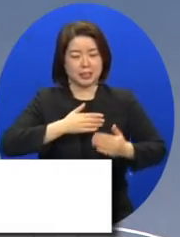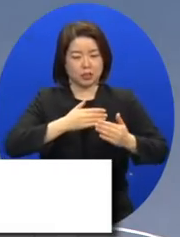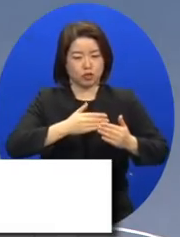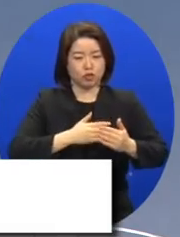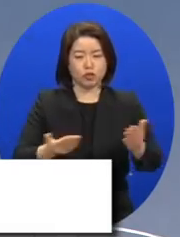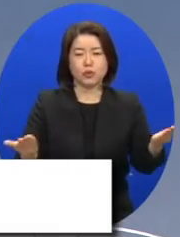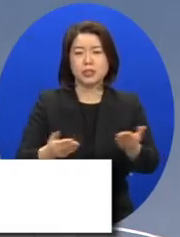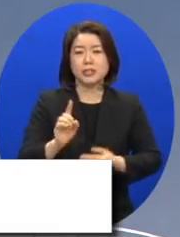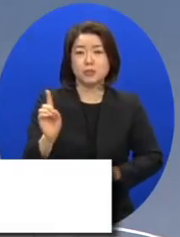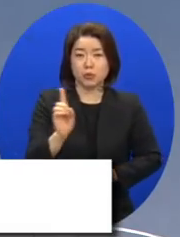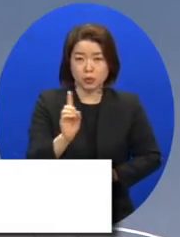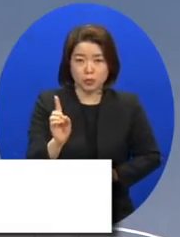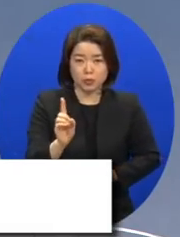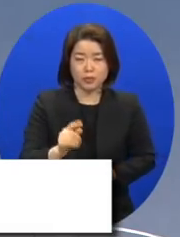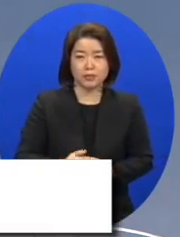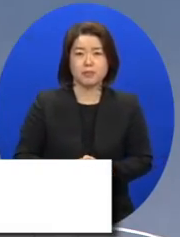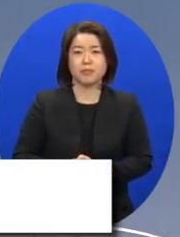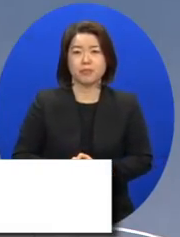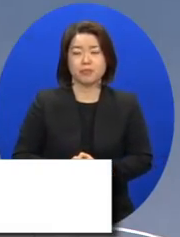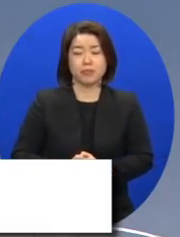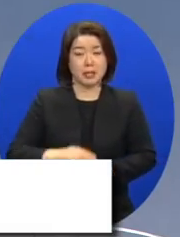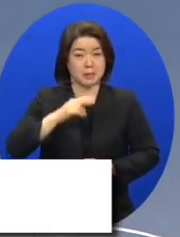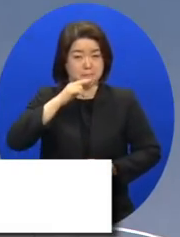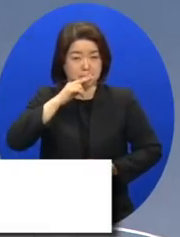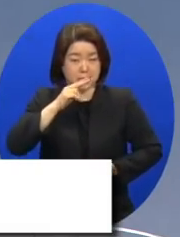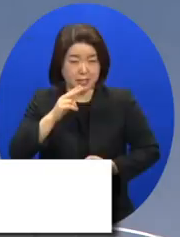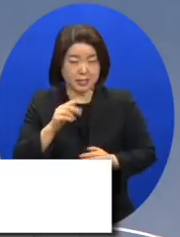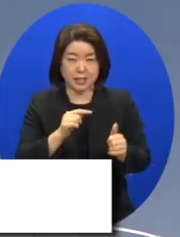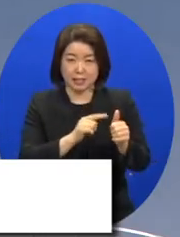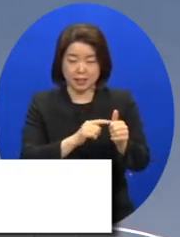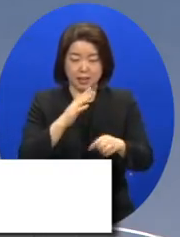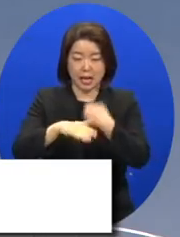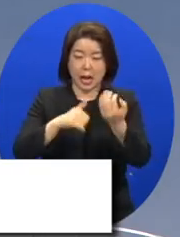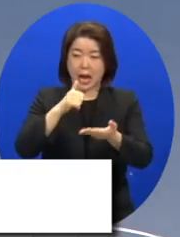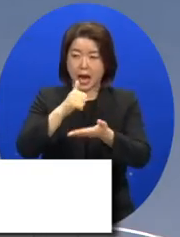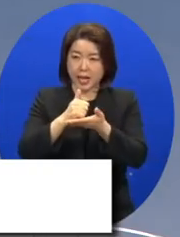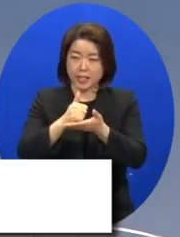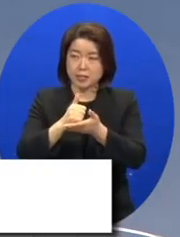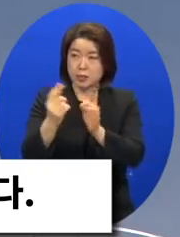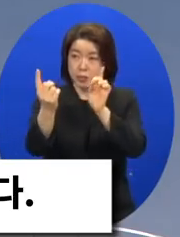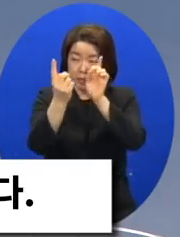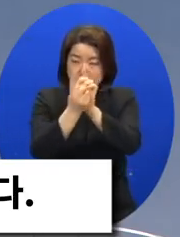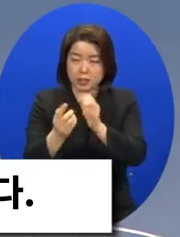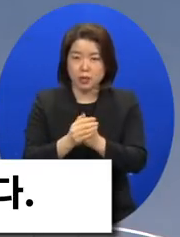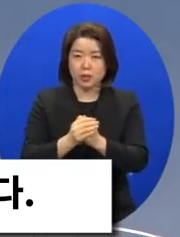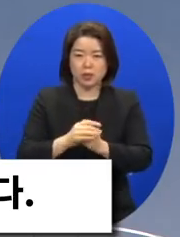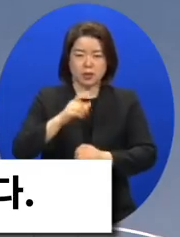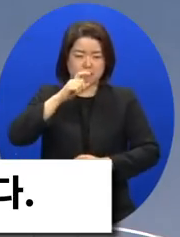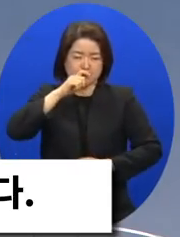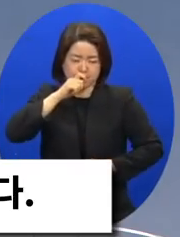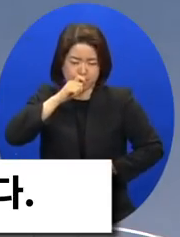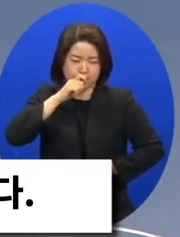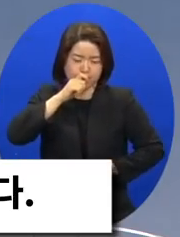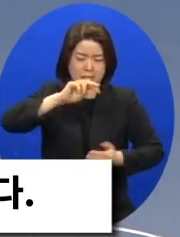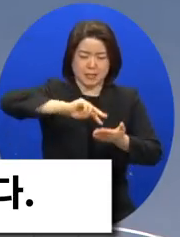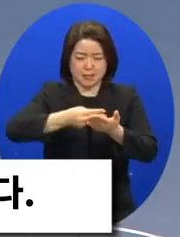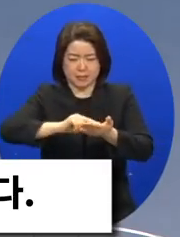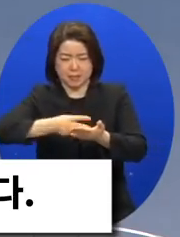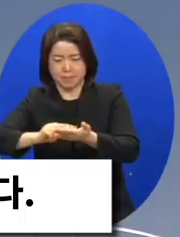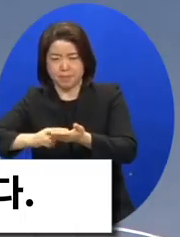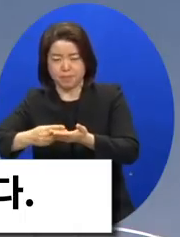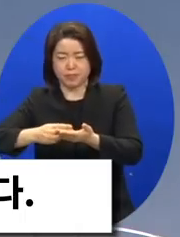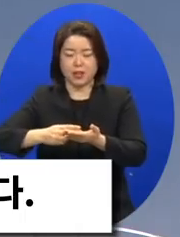무엇일까 이사야가 하나님을 뵙고 입술을 부여잡고 떼굴떼굴 구르면서 두렵다고